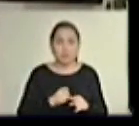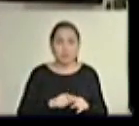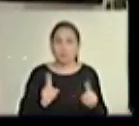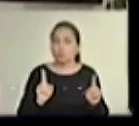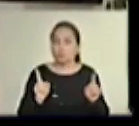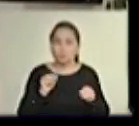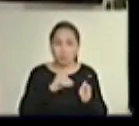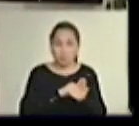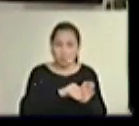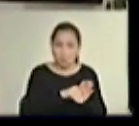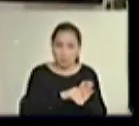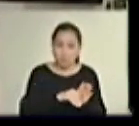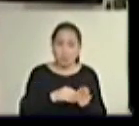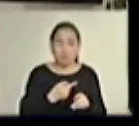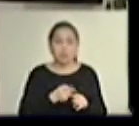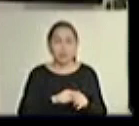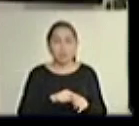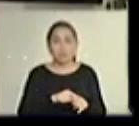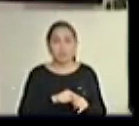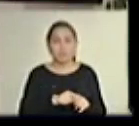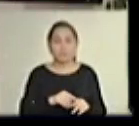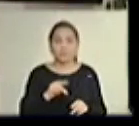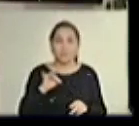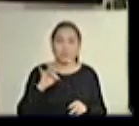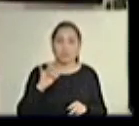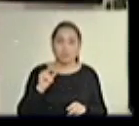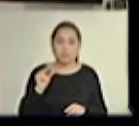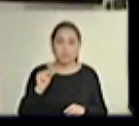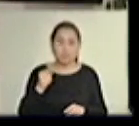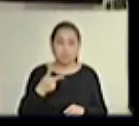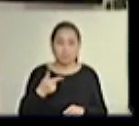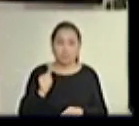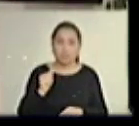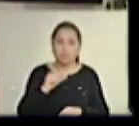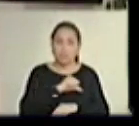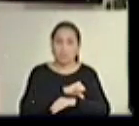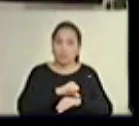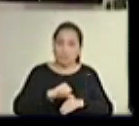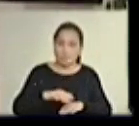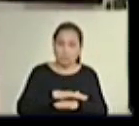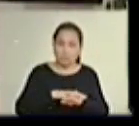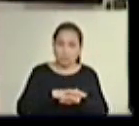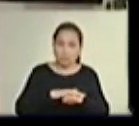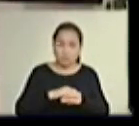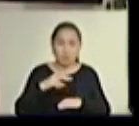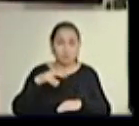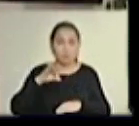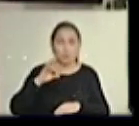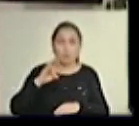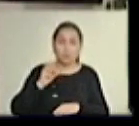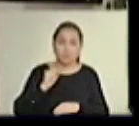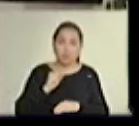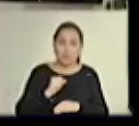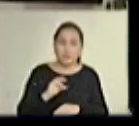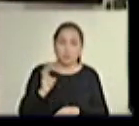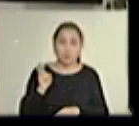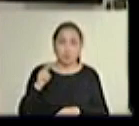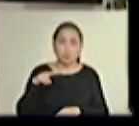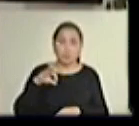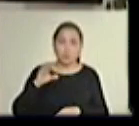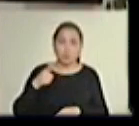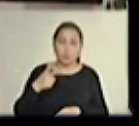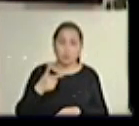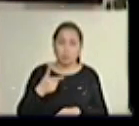nimalar kirar ekan? Oddiy mexanizmlarga richak, qiyatekslik, pona, vint, blok va